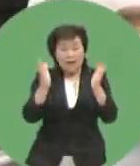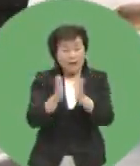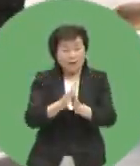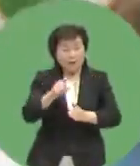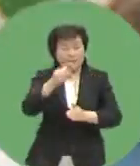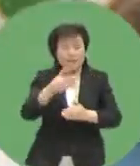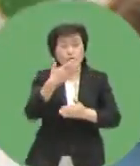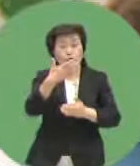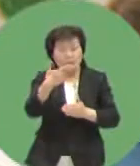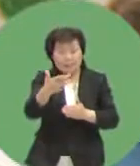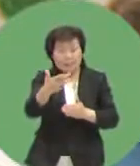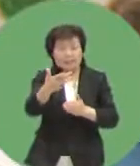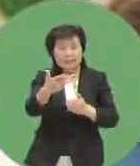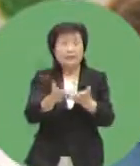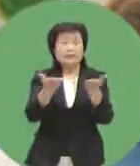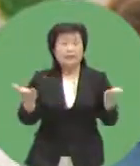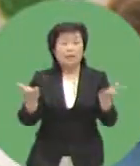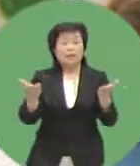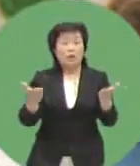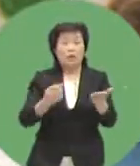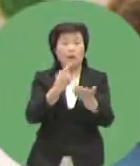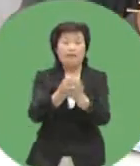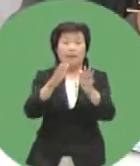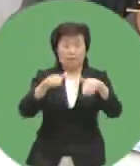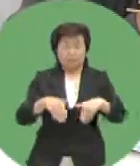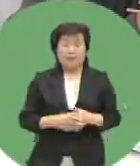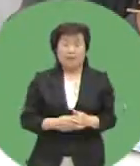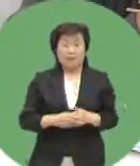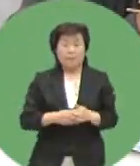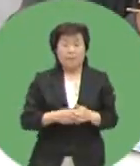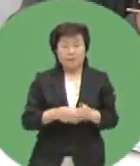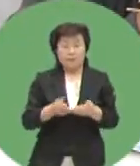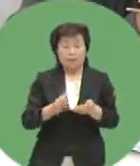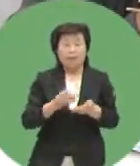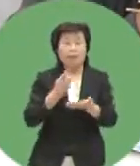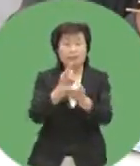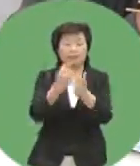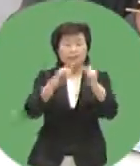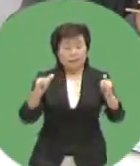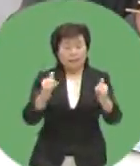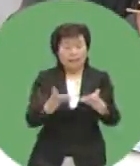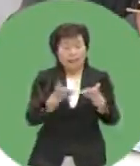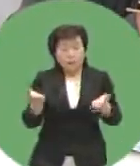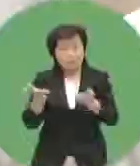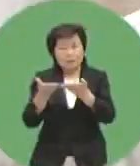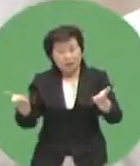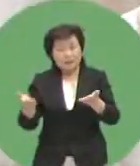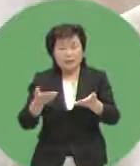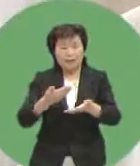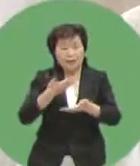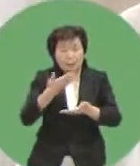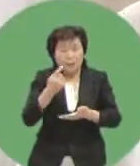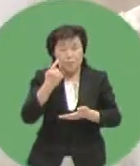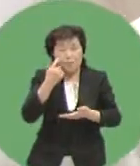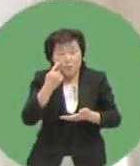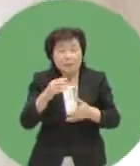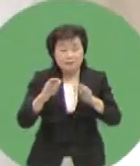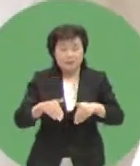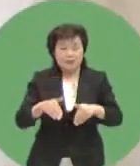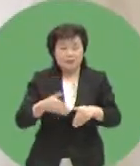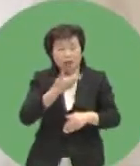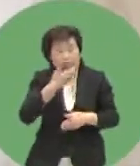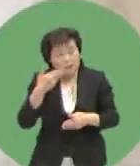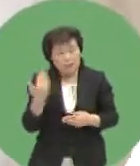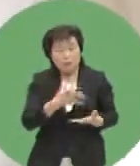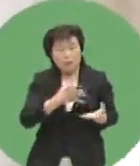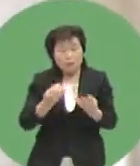が出店し、県内外から訪れた人は店ごとの味比べを楽しんでいました。 やっぱり美味しいものたくさんあるからね、